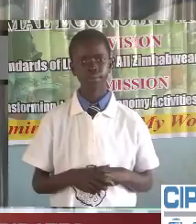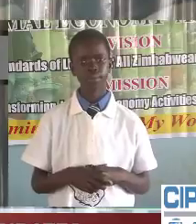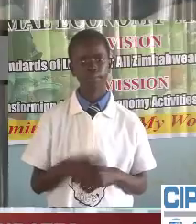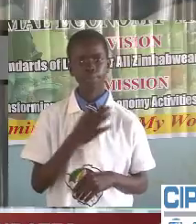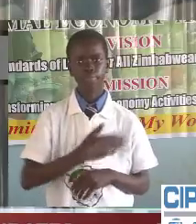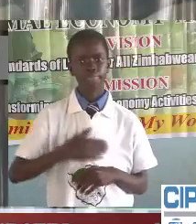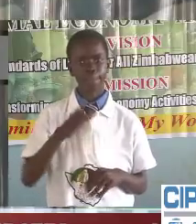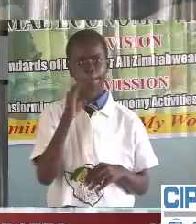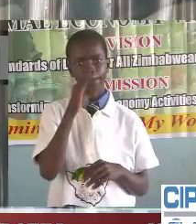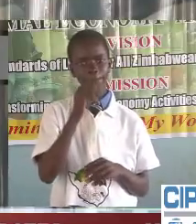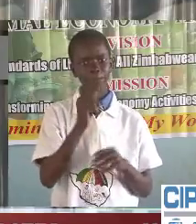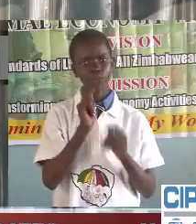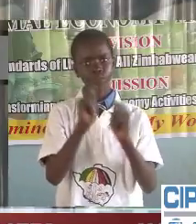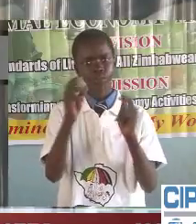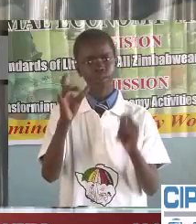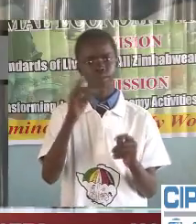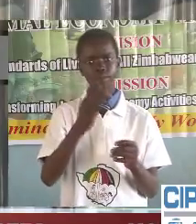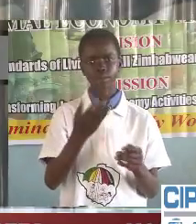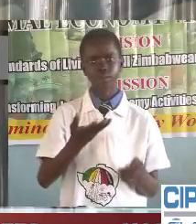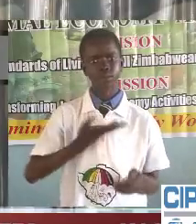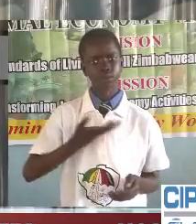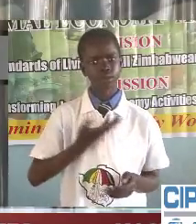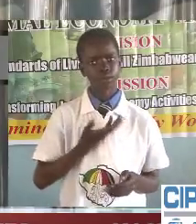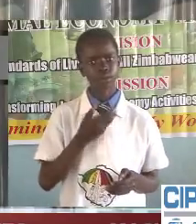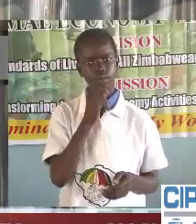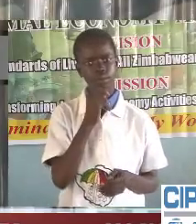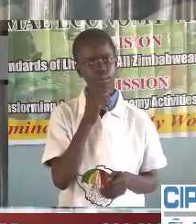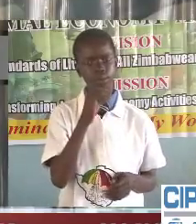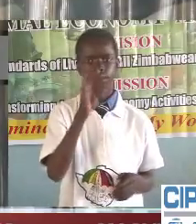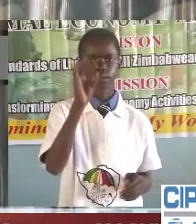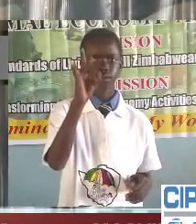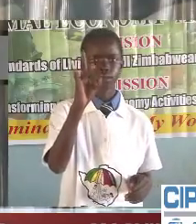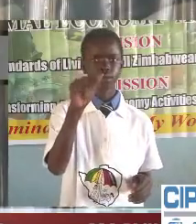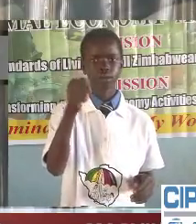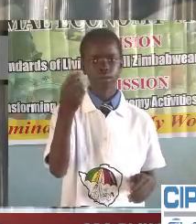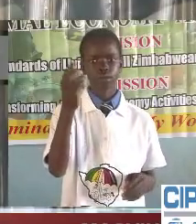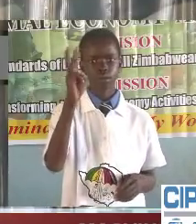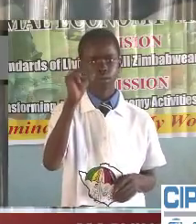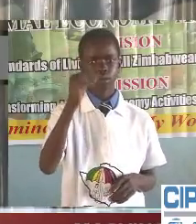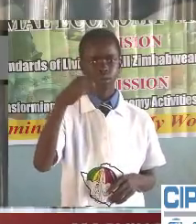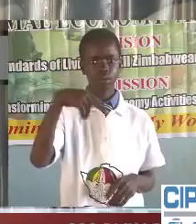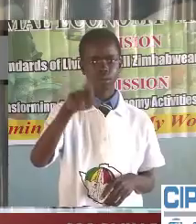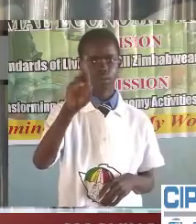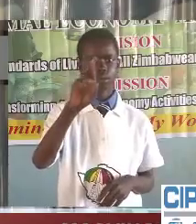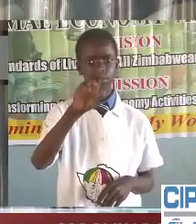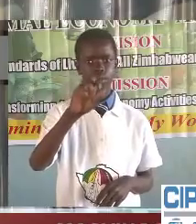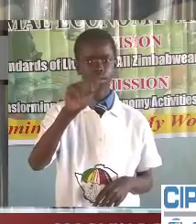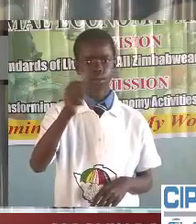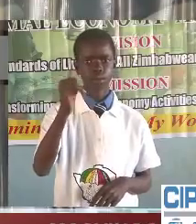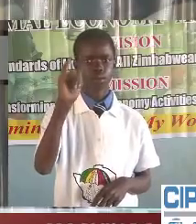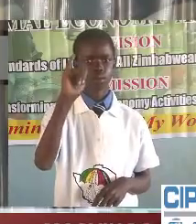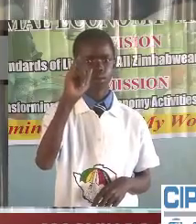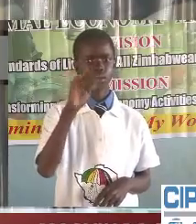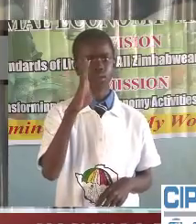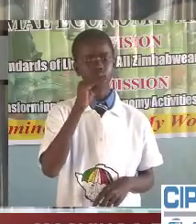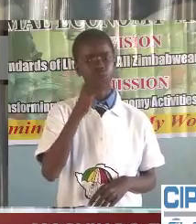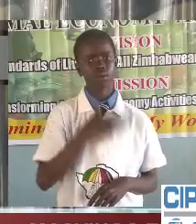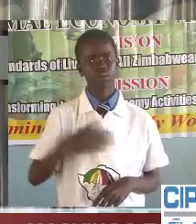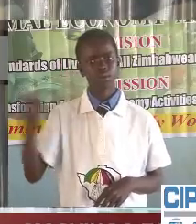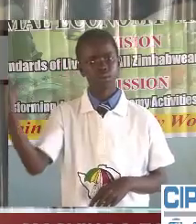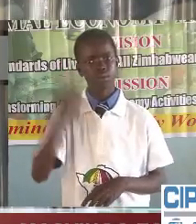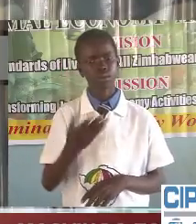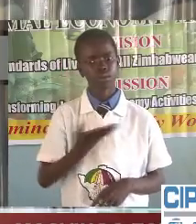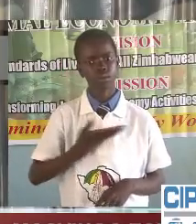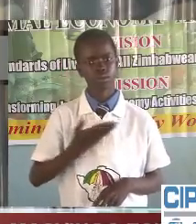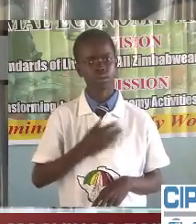ndiunze Mr. Kamurai Mutindi. Ava vari kubva kuPeople's Rainbow Coalition, vari kutarisira kuzoitawo councillor